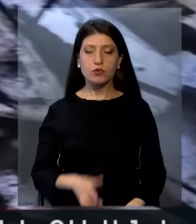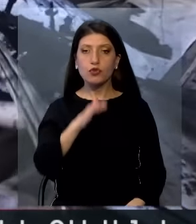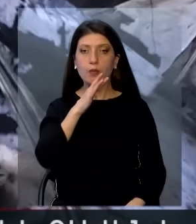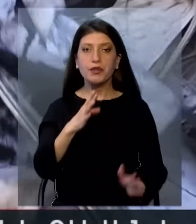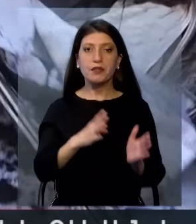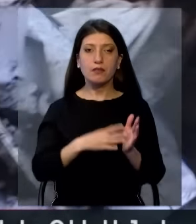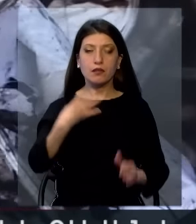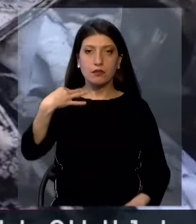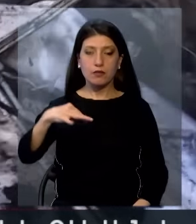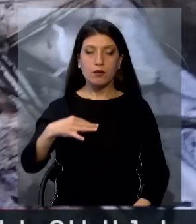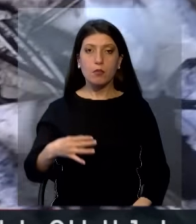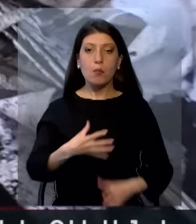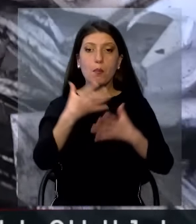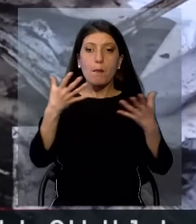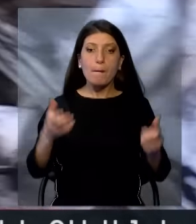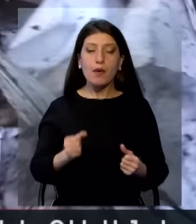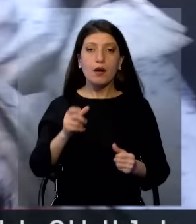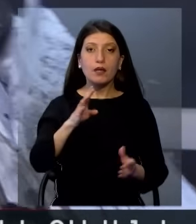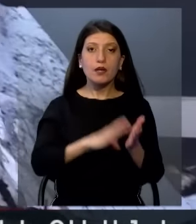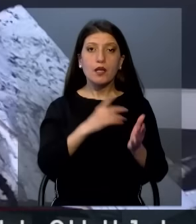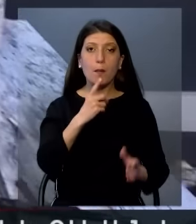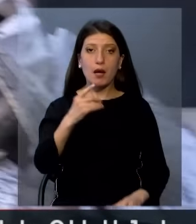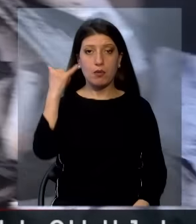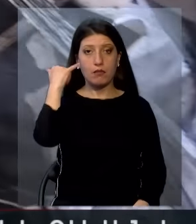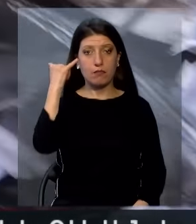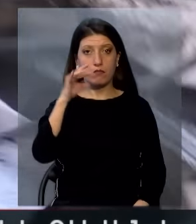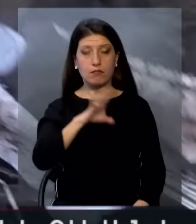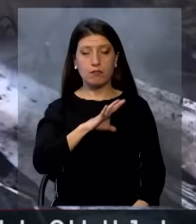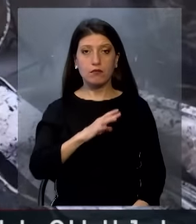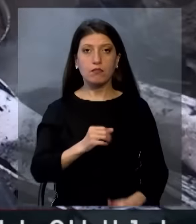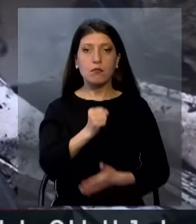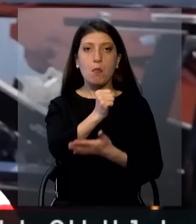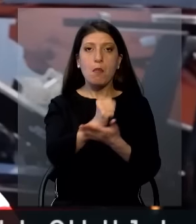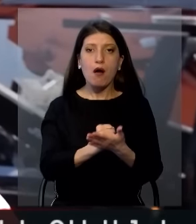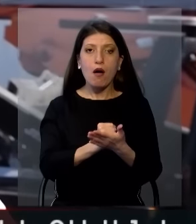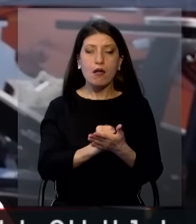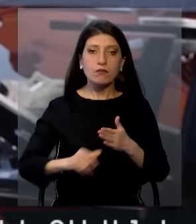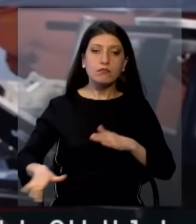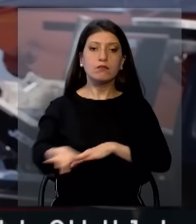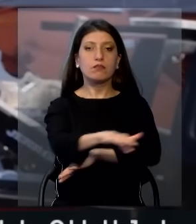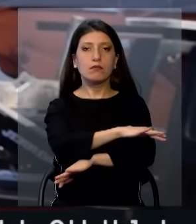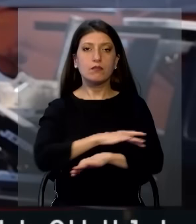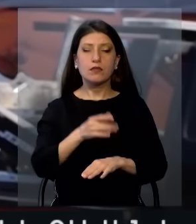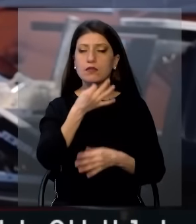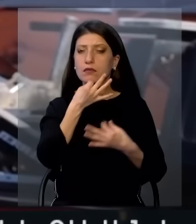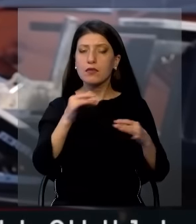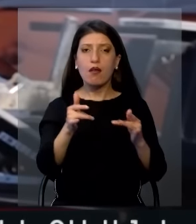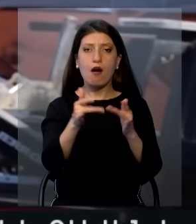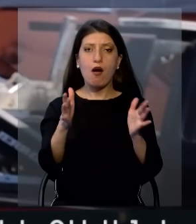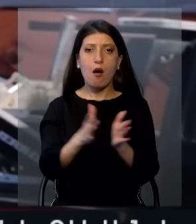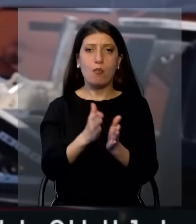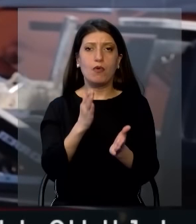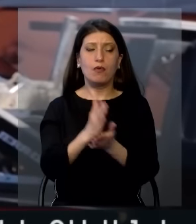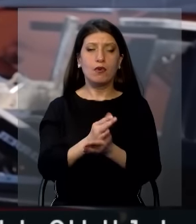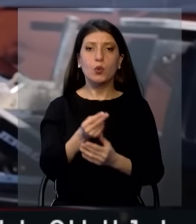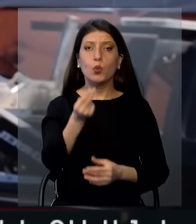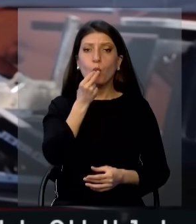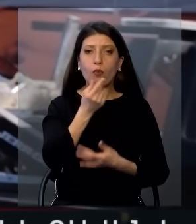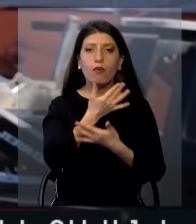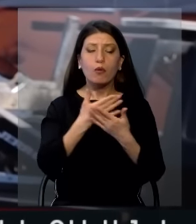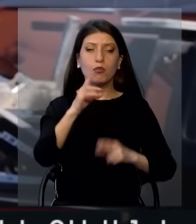9:49-ին են փրկարարները ահազանգ ստացել։ Պահեստային տարածքը ամեն ապրանք էլ կա, սննդամթերք,